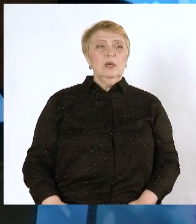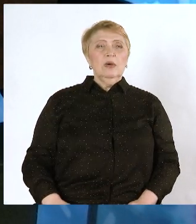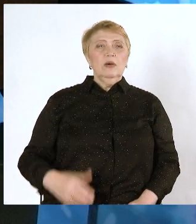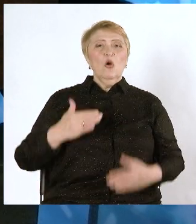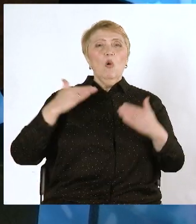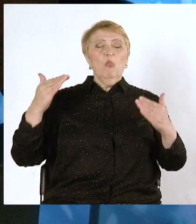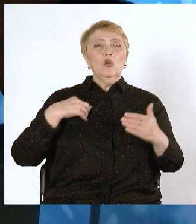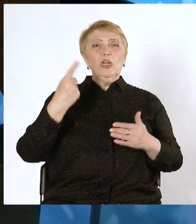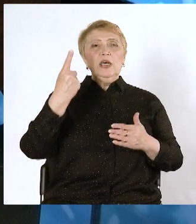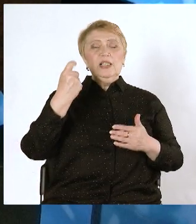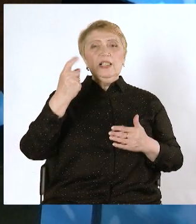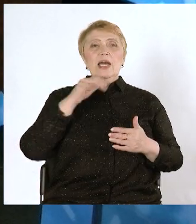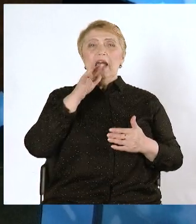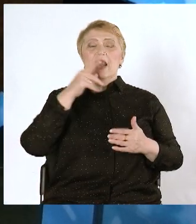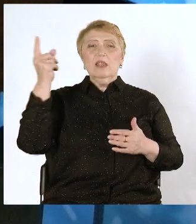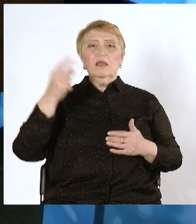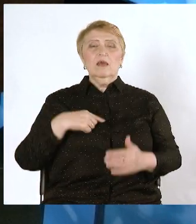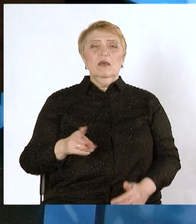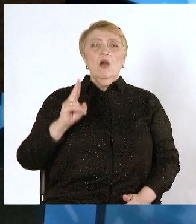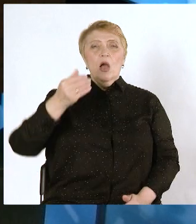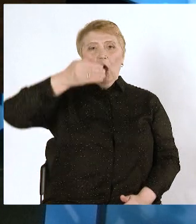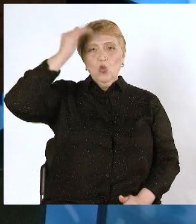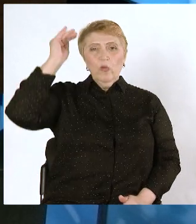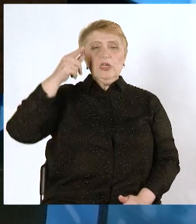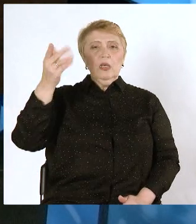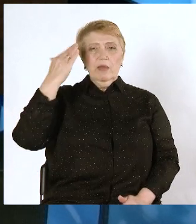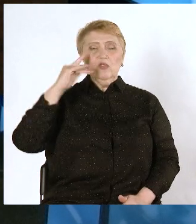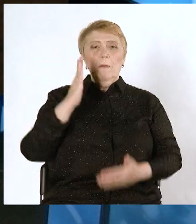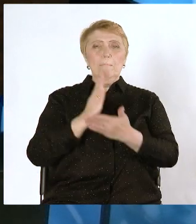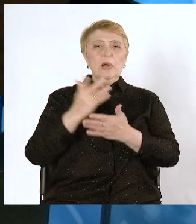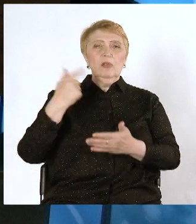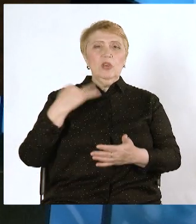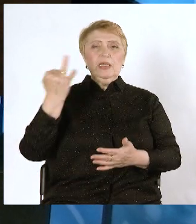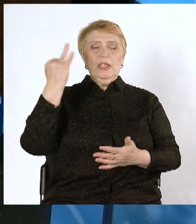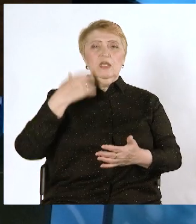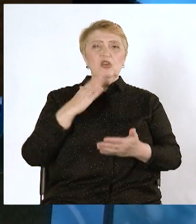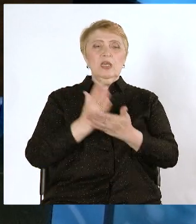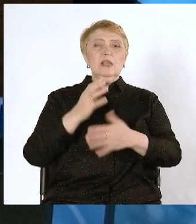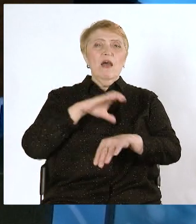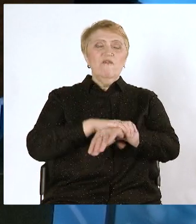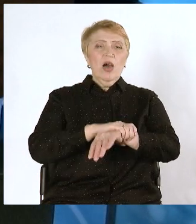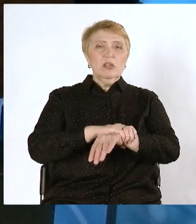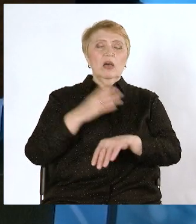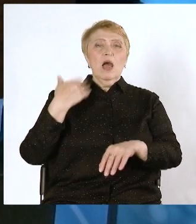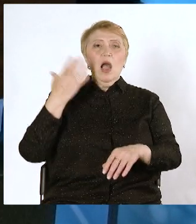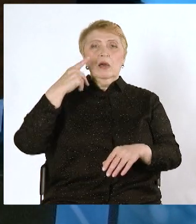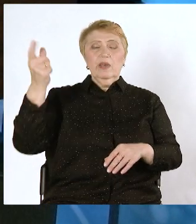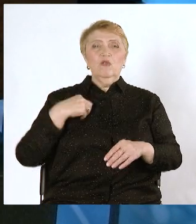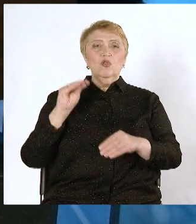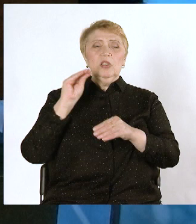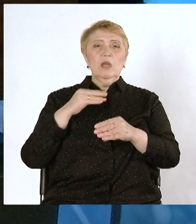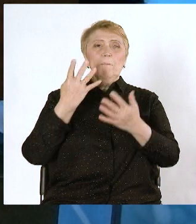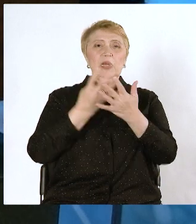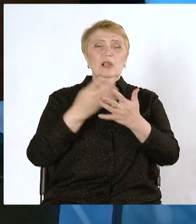лет назад которая произошла григорий котовский и вот есть такой исторический факт что когда его там посадили в камеру шесть квадратных